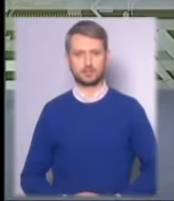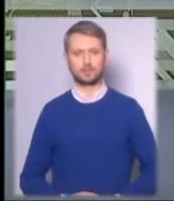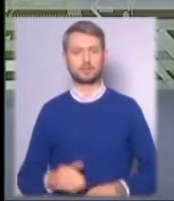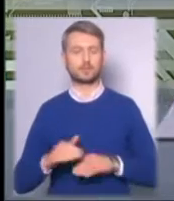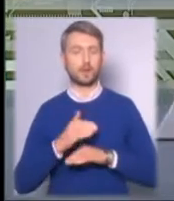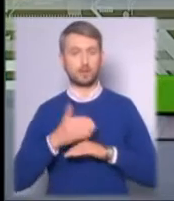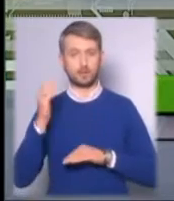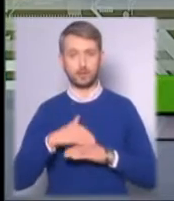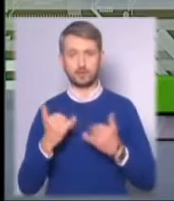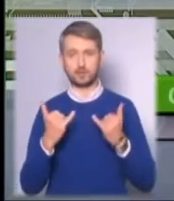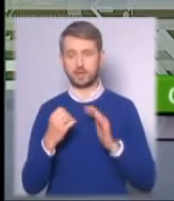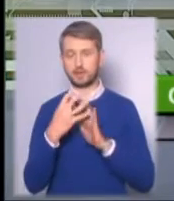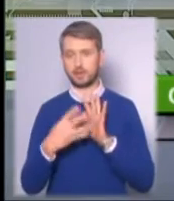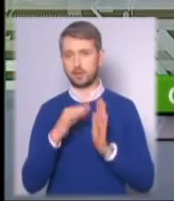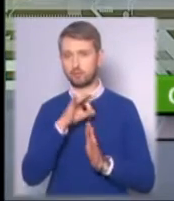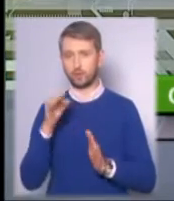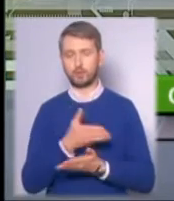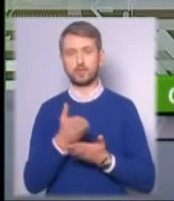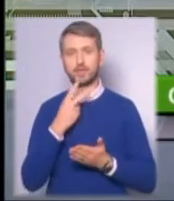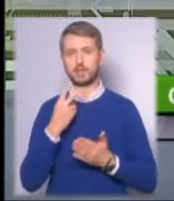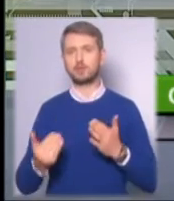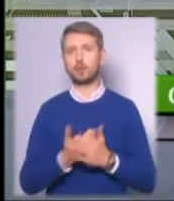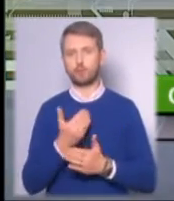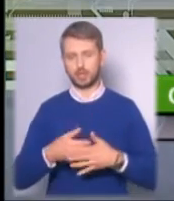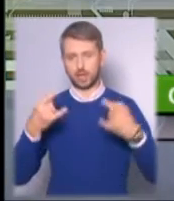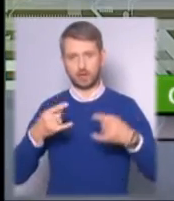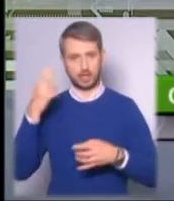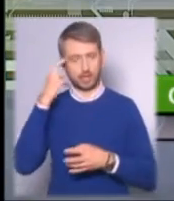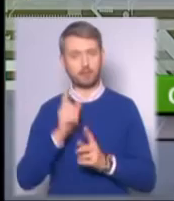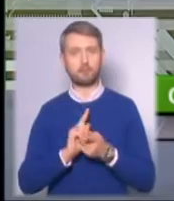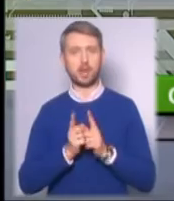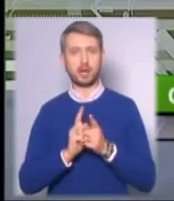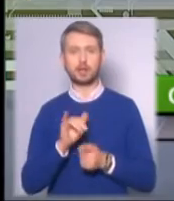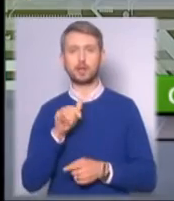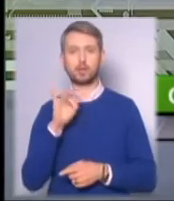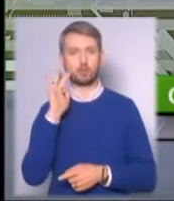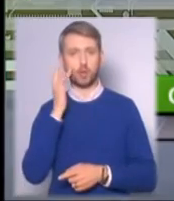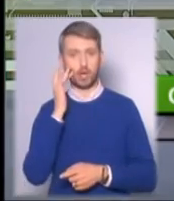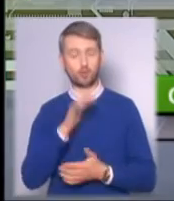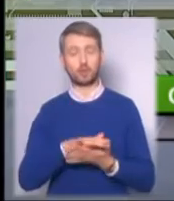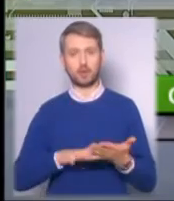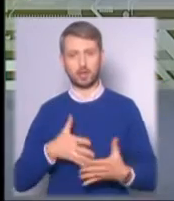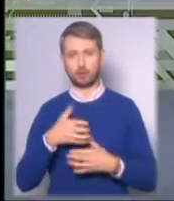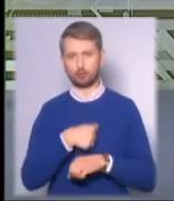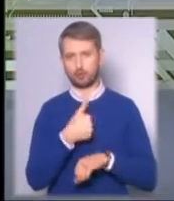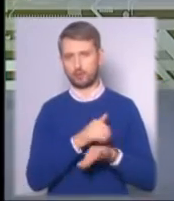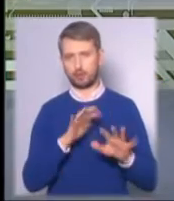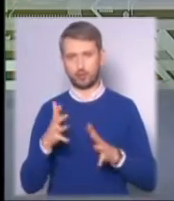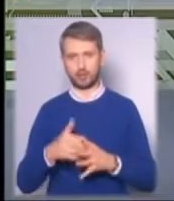Добрий вечір. У столиці 19-та. Ви дивитесь випуск СТН на телеканалі «Київ», студію Олекса Кіпкала та Ігор Бондаренко. І зараз говоритимемо про такі